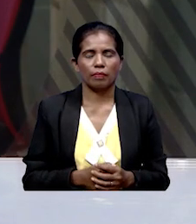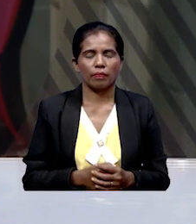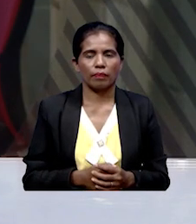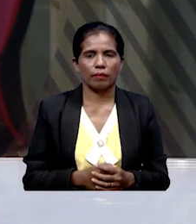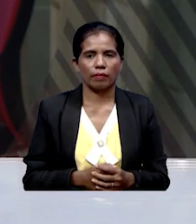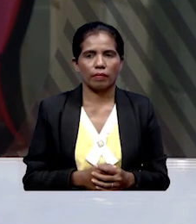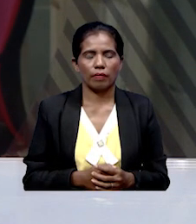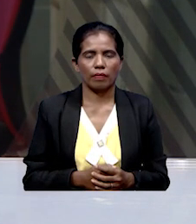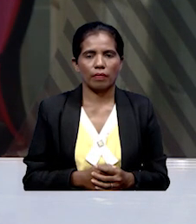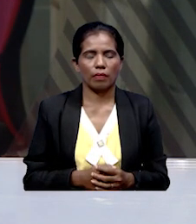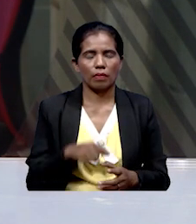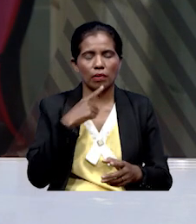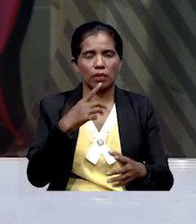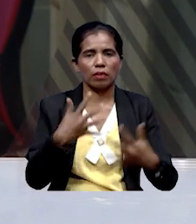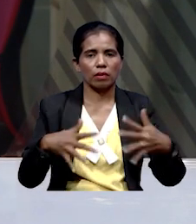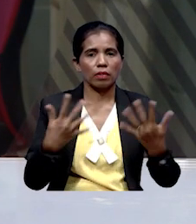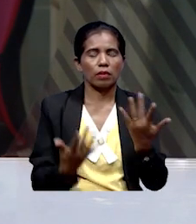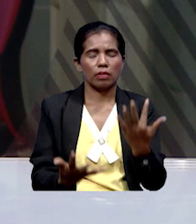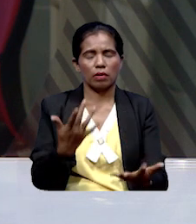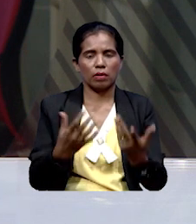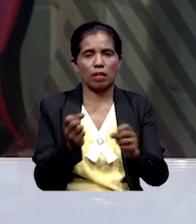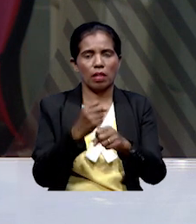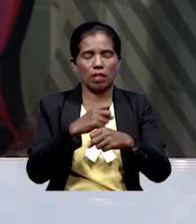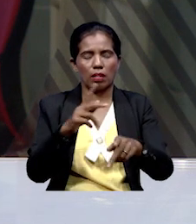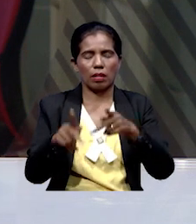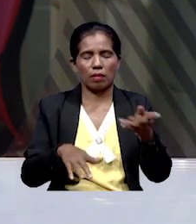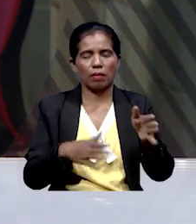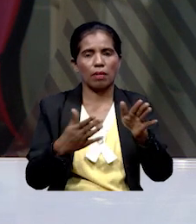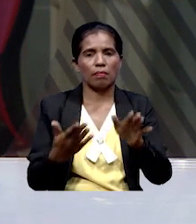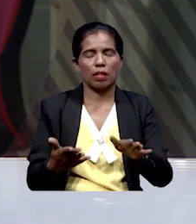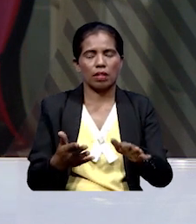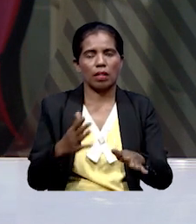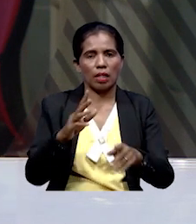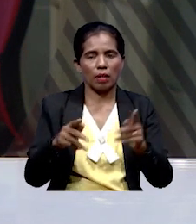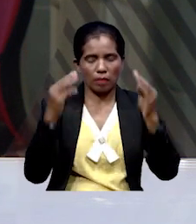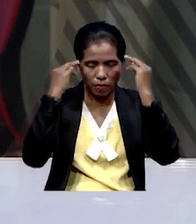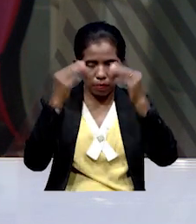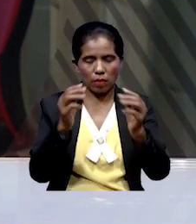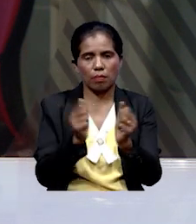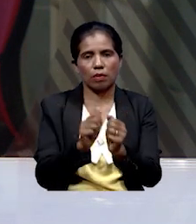Explosão boa di Mesquita Khalifa Sahib Kabul amati fiéis musulmano lima nulurese.